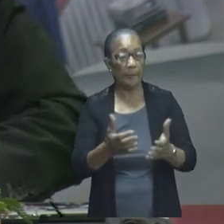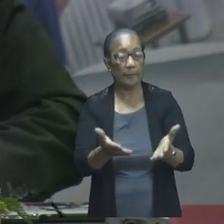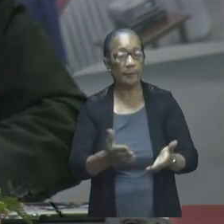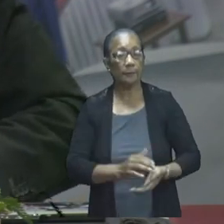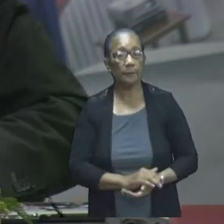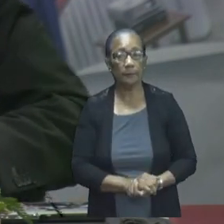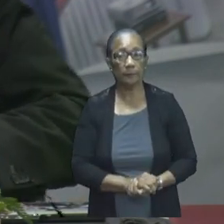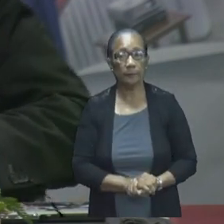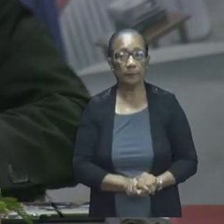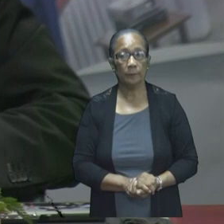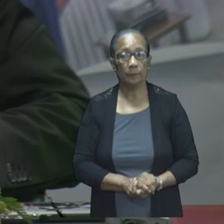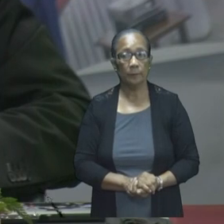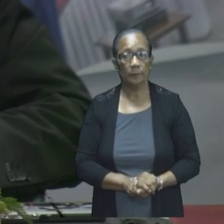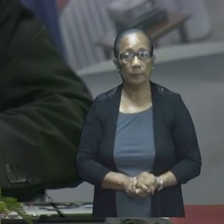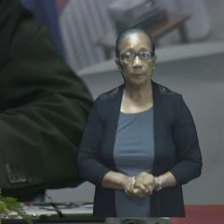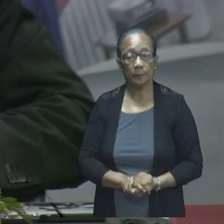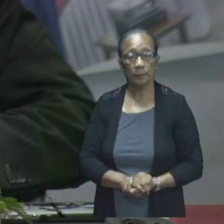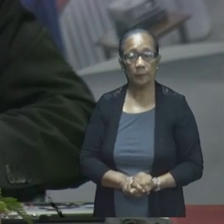en